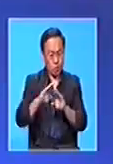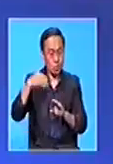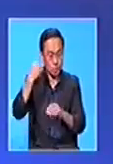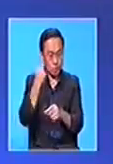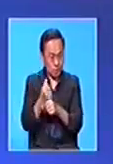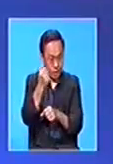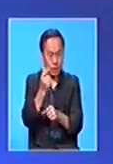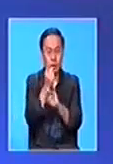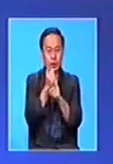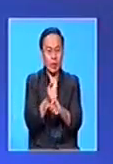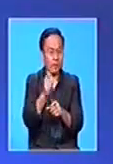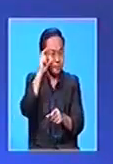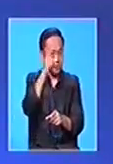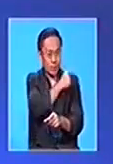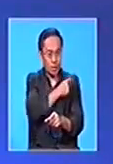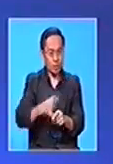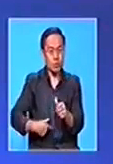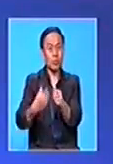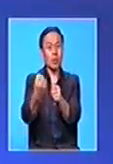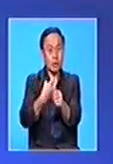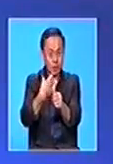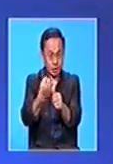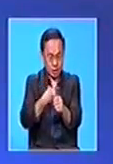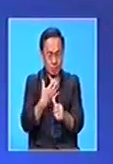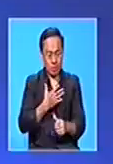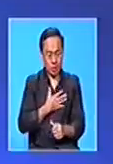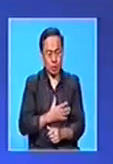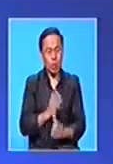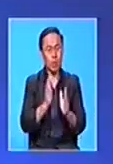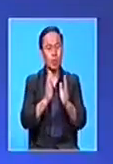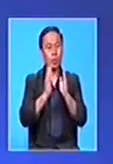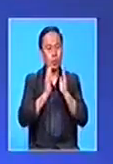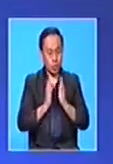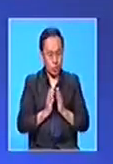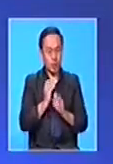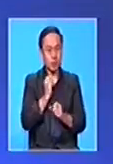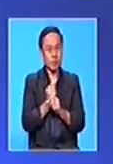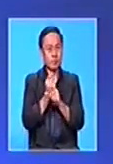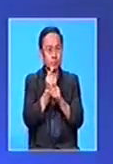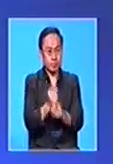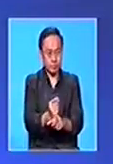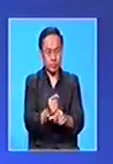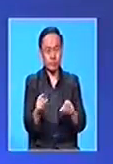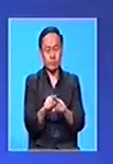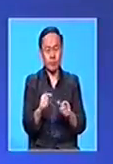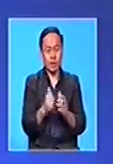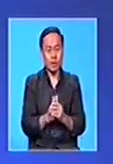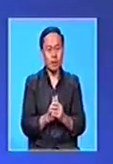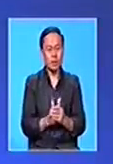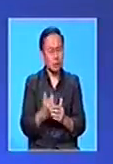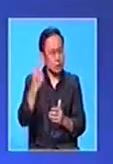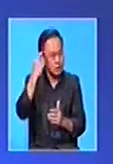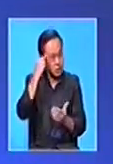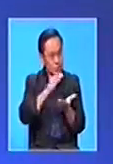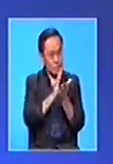ตามหลักการเดิมของพระบาทสมเด็จอยู่แล้วเราต้องนำที่พระองค์ท่านทรงสอนไว้ทรงพระราชทานไว้เนี่ยมาประยุกต์นะให้